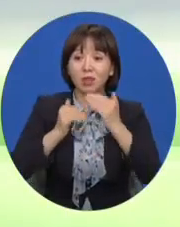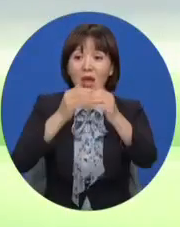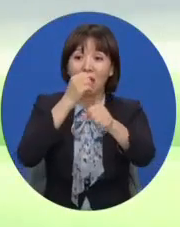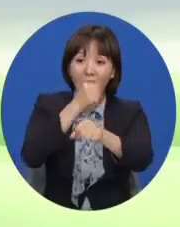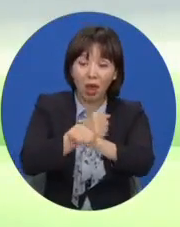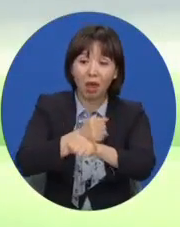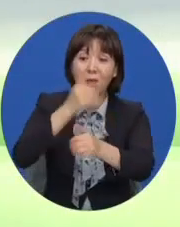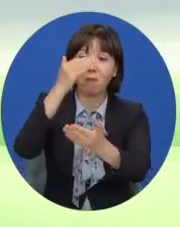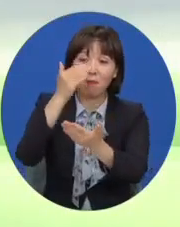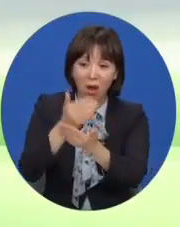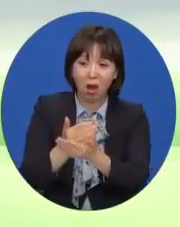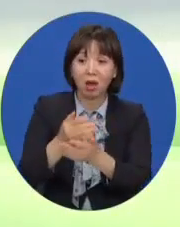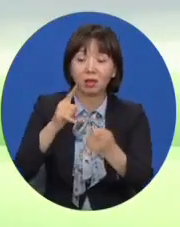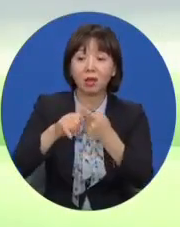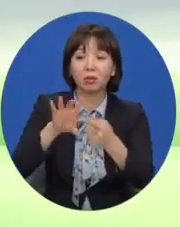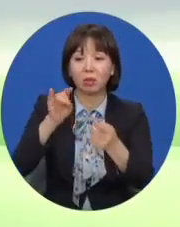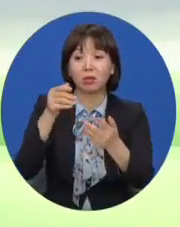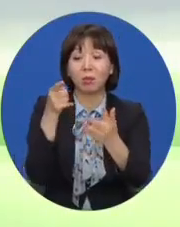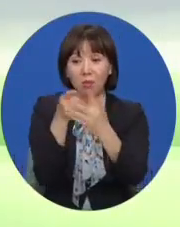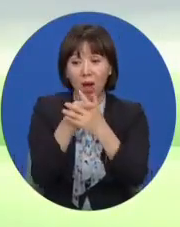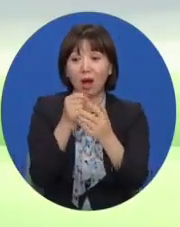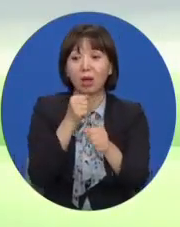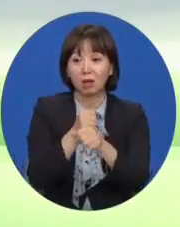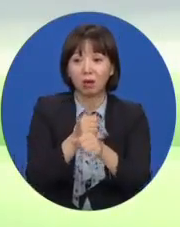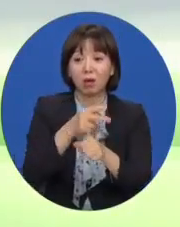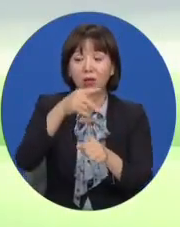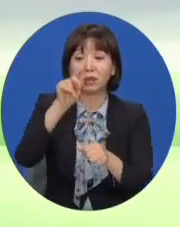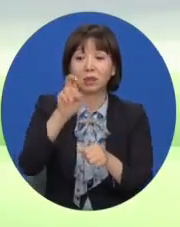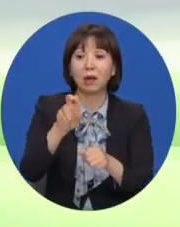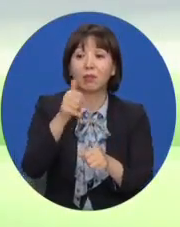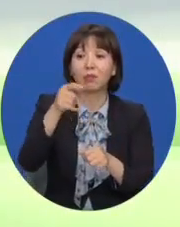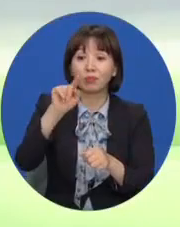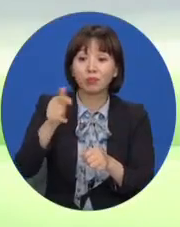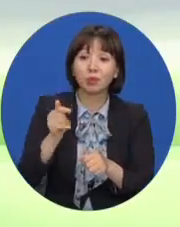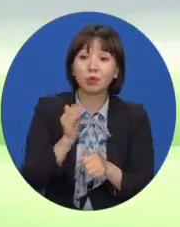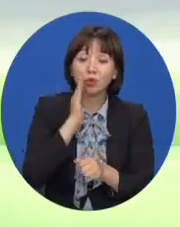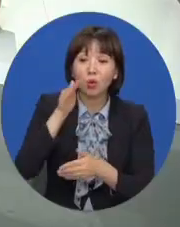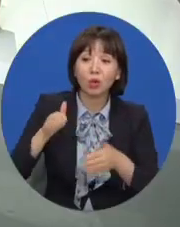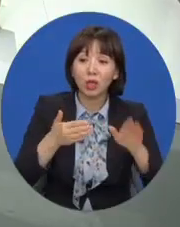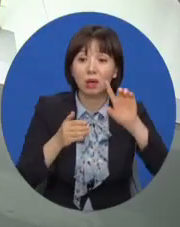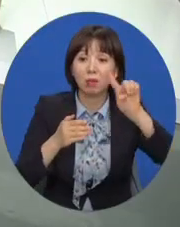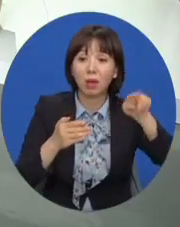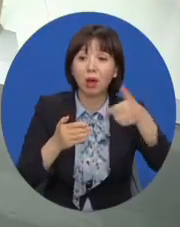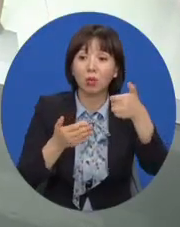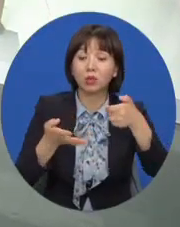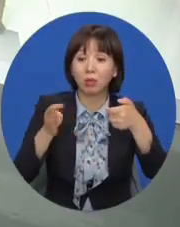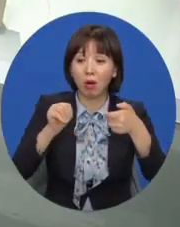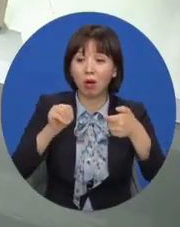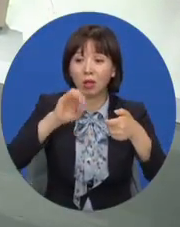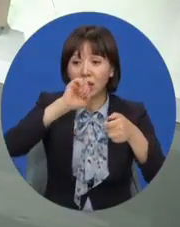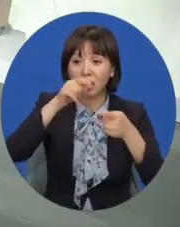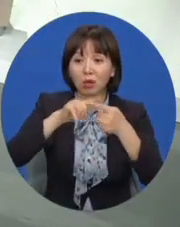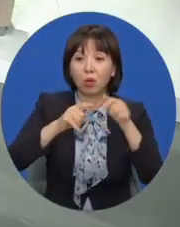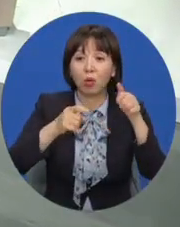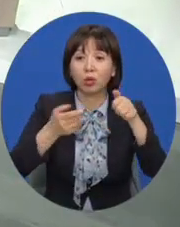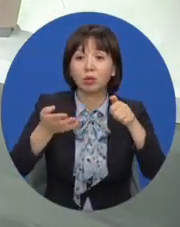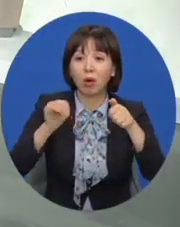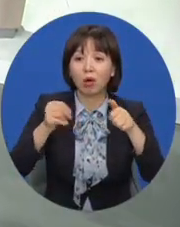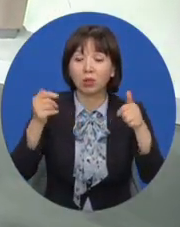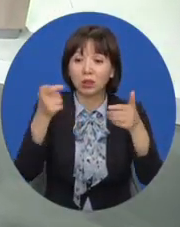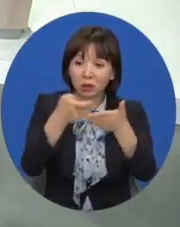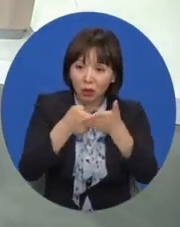또 중지할 것이냐 이런 걸 파악해서 한다면 삼만의 초록길에 150억 예산에 뭐 한 50억을 절감한다든가